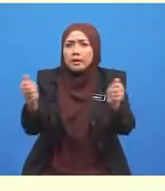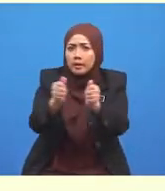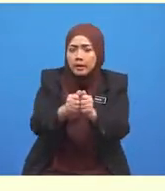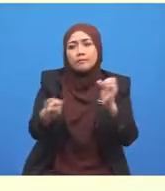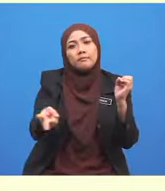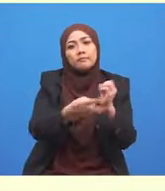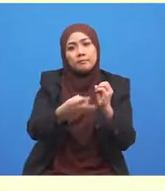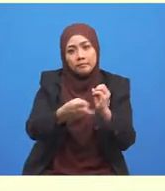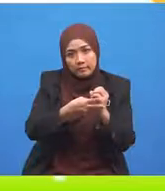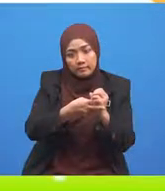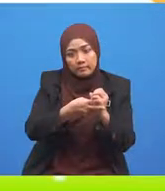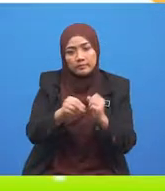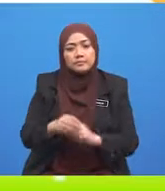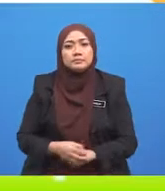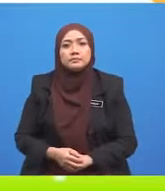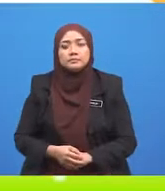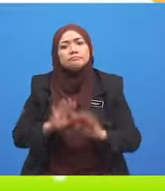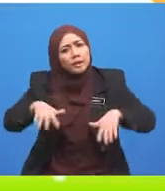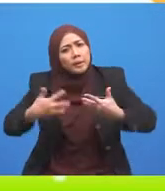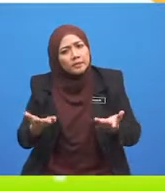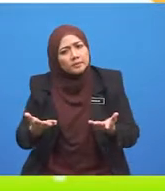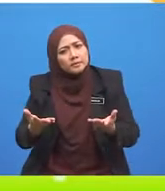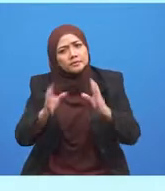berjimat. Bagaimana ya?